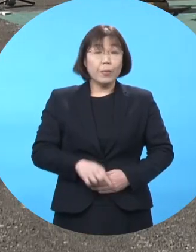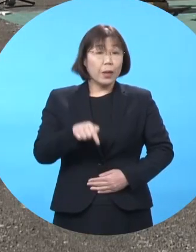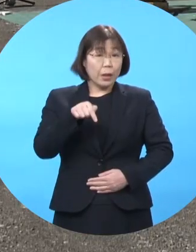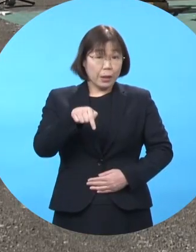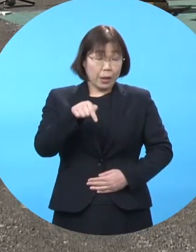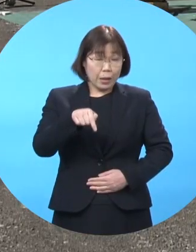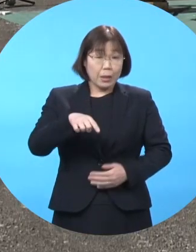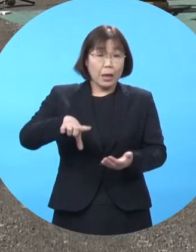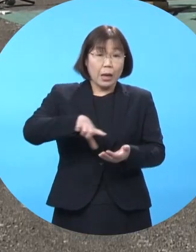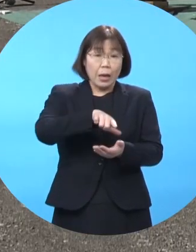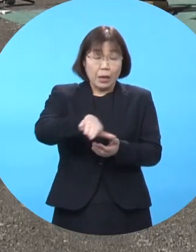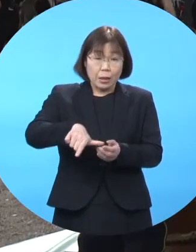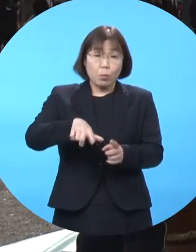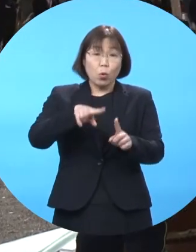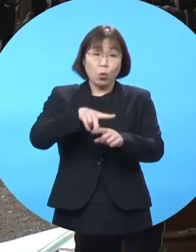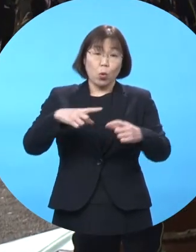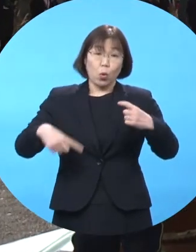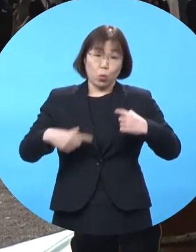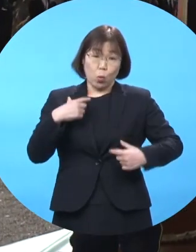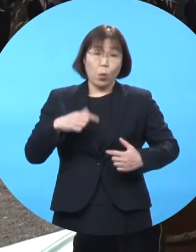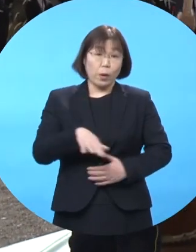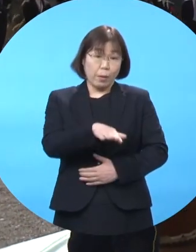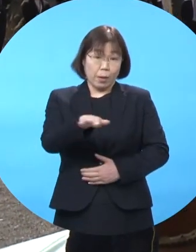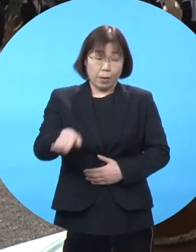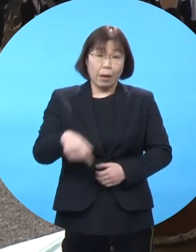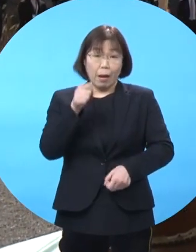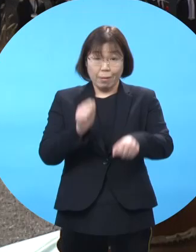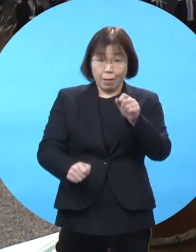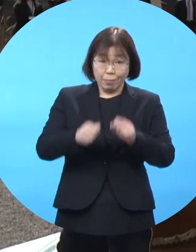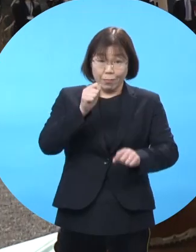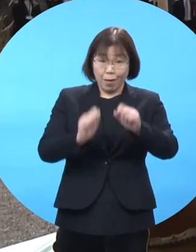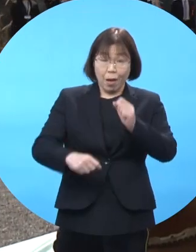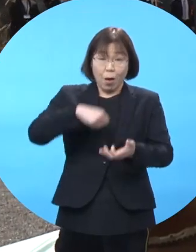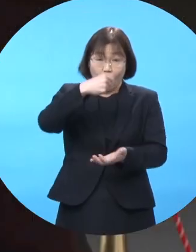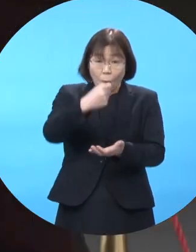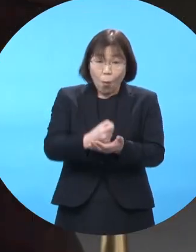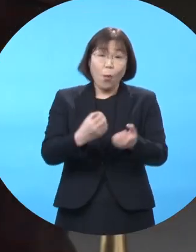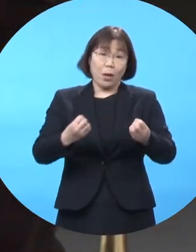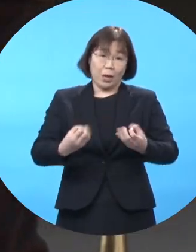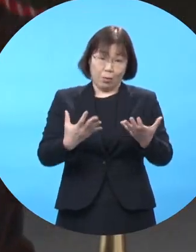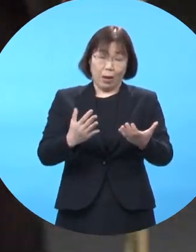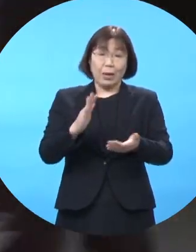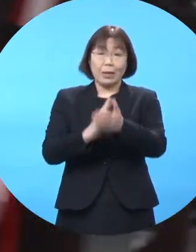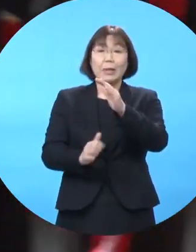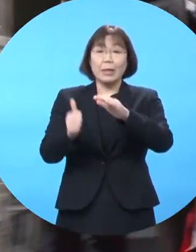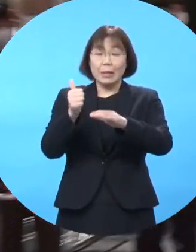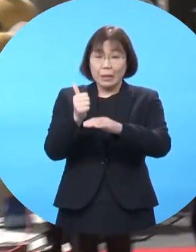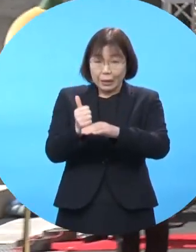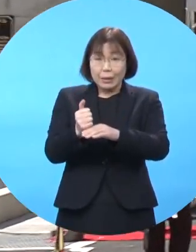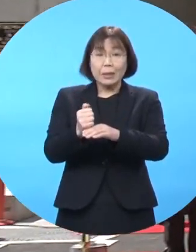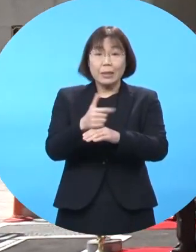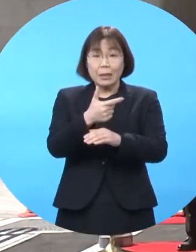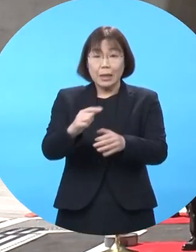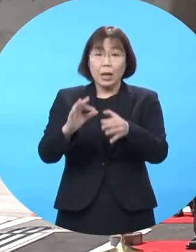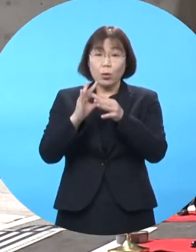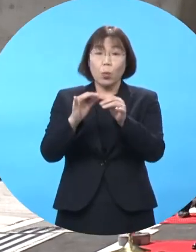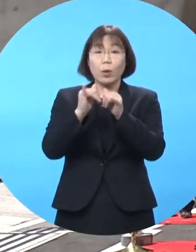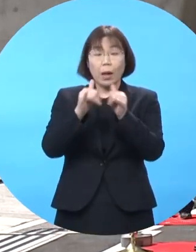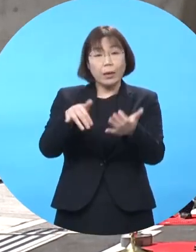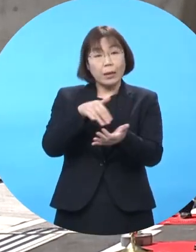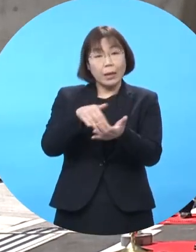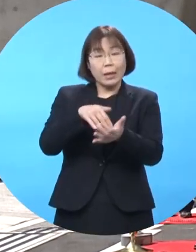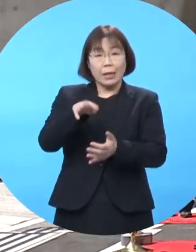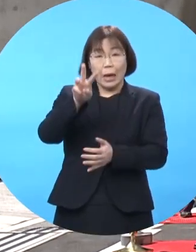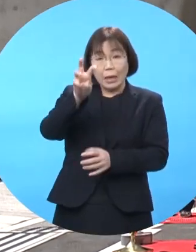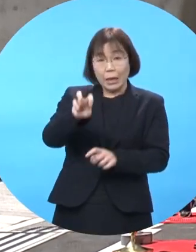現地では地元の小学生が太鼓の演奏で開通を祝い、飯泉知事をはじめ関係者らおよそ30人が